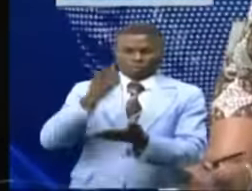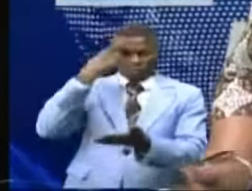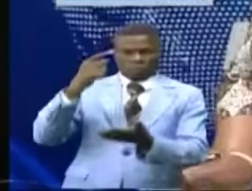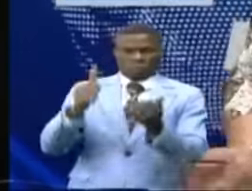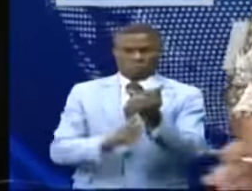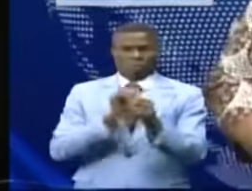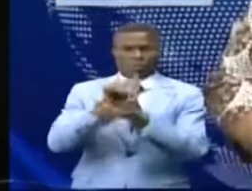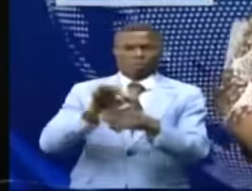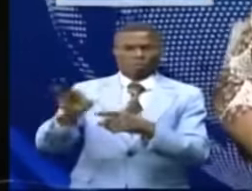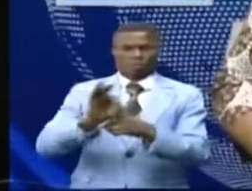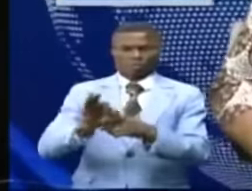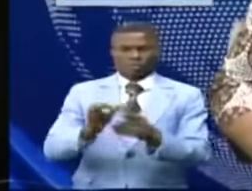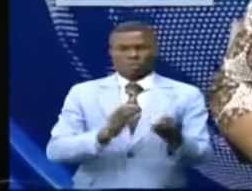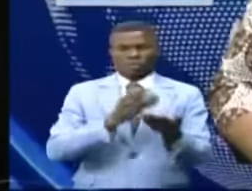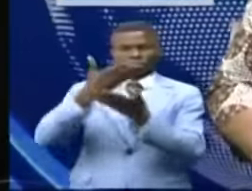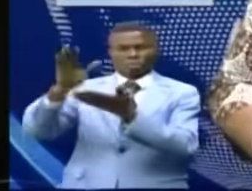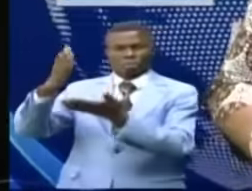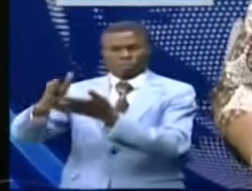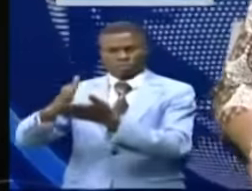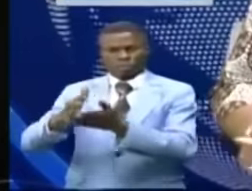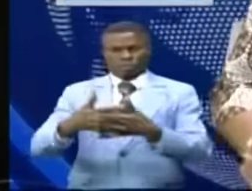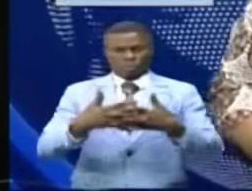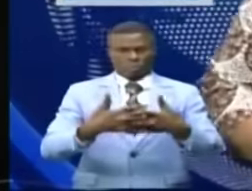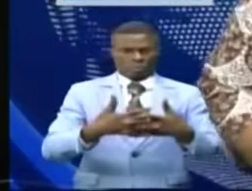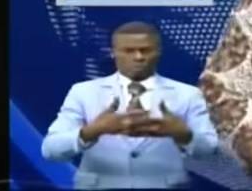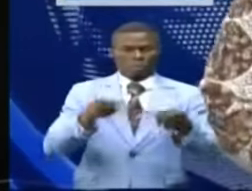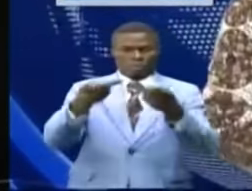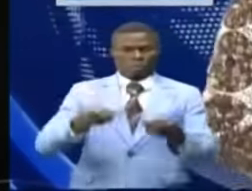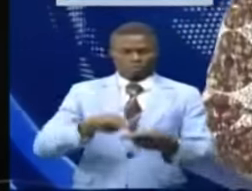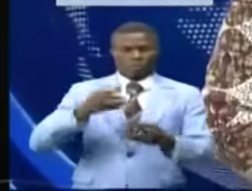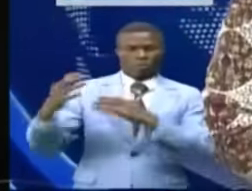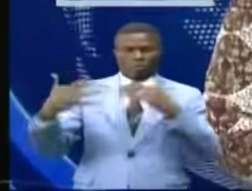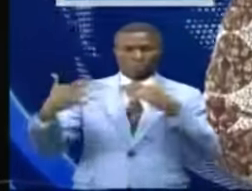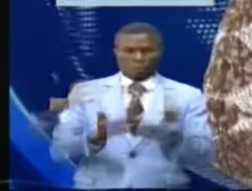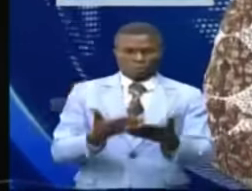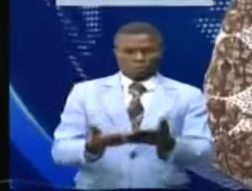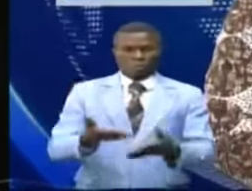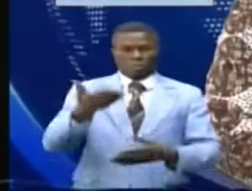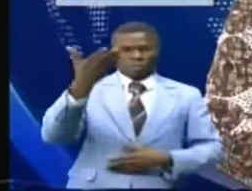du matériel électoral, même dans les zones difficiles d'accès.